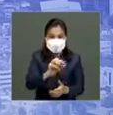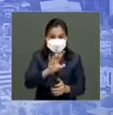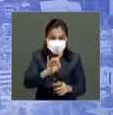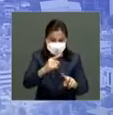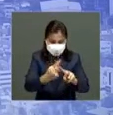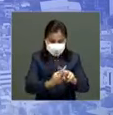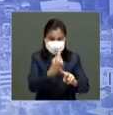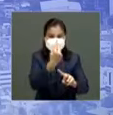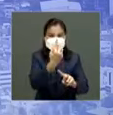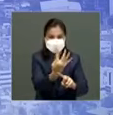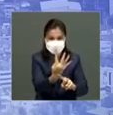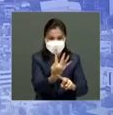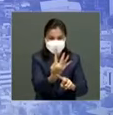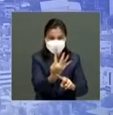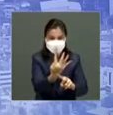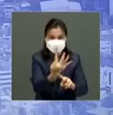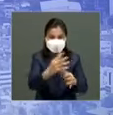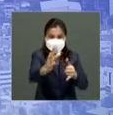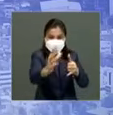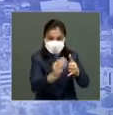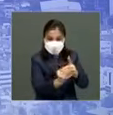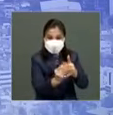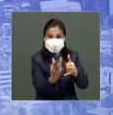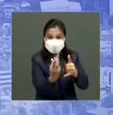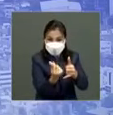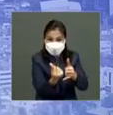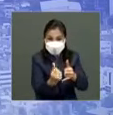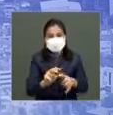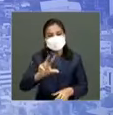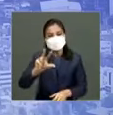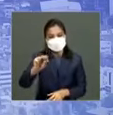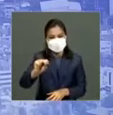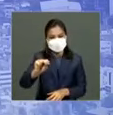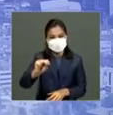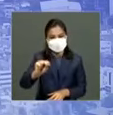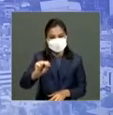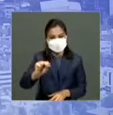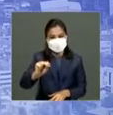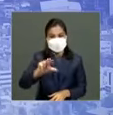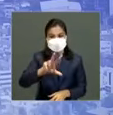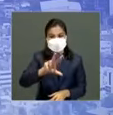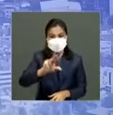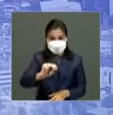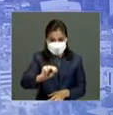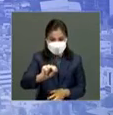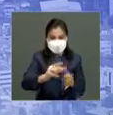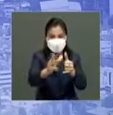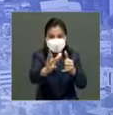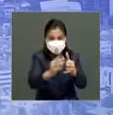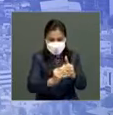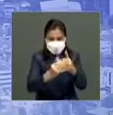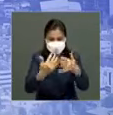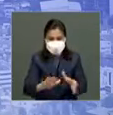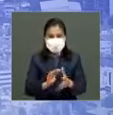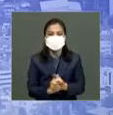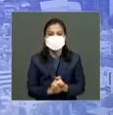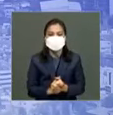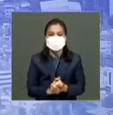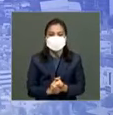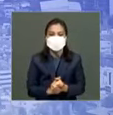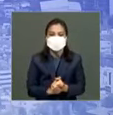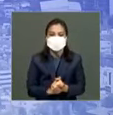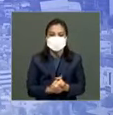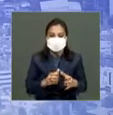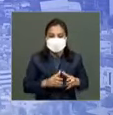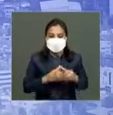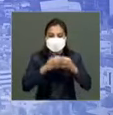ายนเนี่ยนะครับก็พบว่ามีการติดเชื้อถึง30คนนะครับรับแจ้งว่าเป็นอย่างนั้นนะครับก็เลยเข้าไปในการที่จะต้